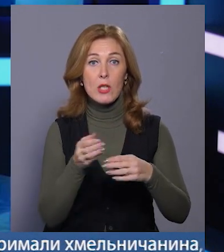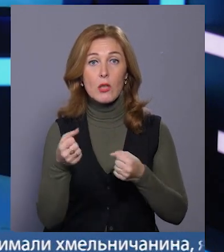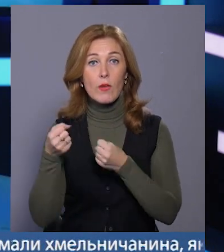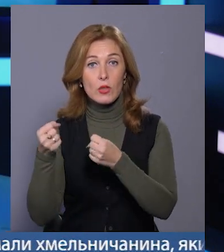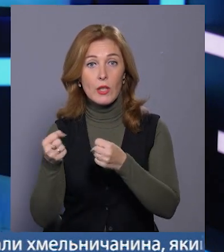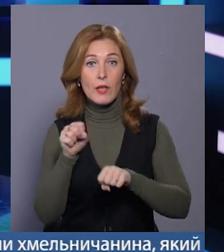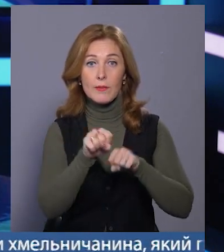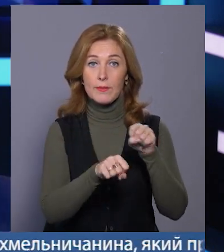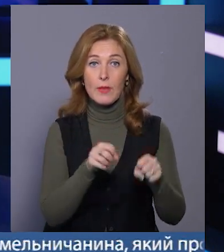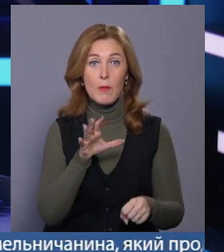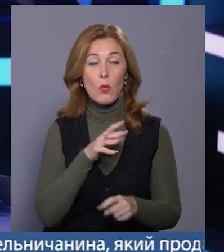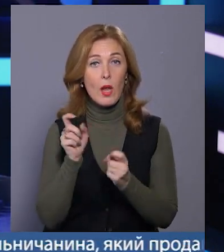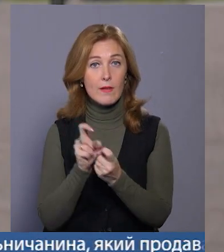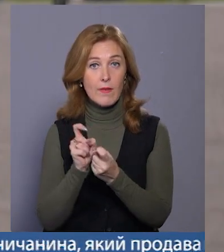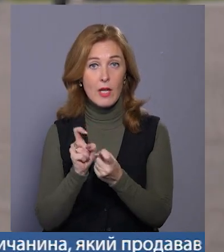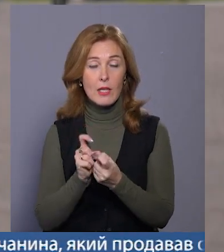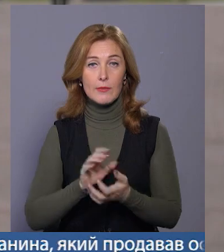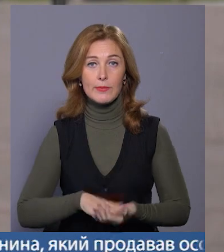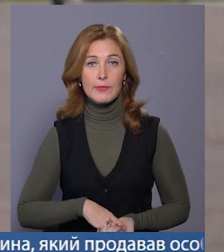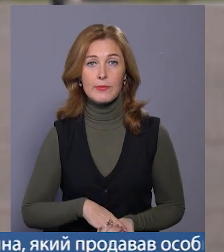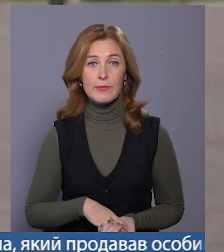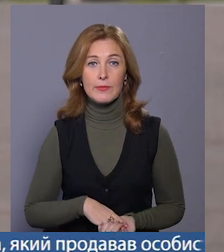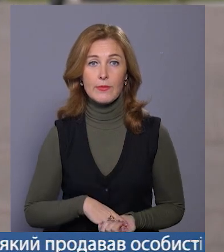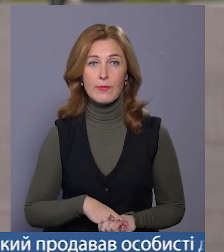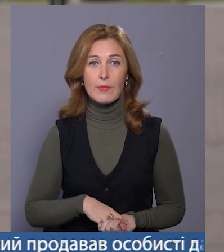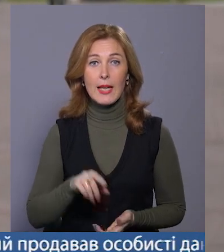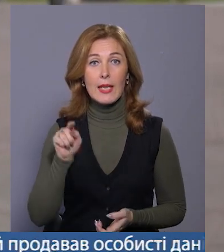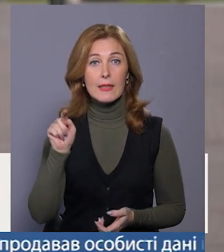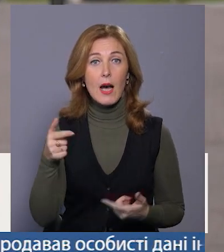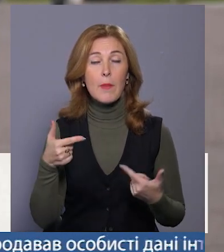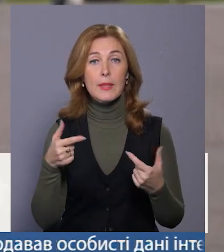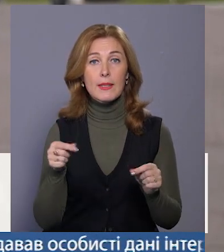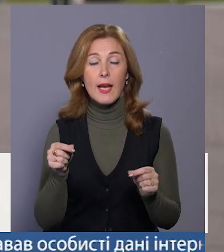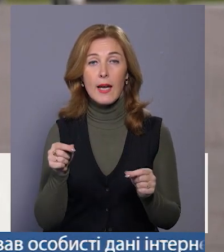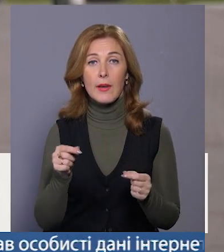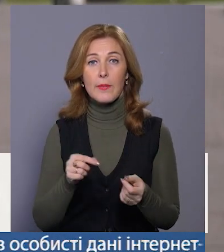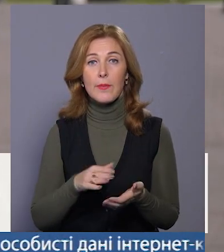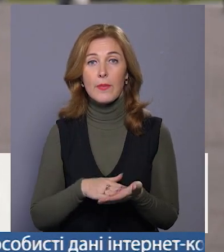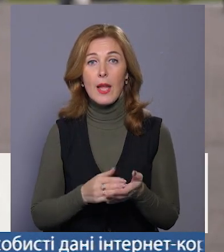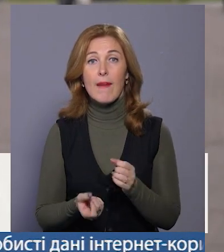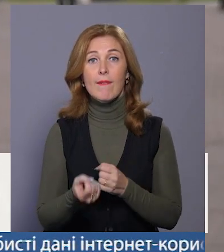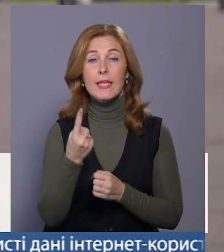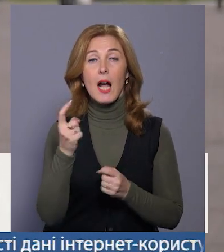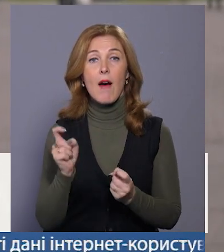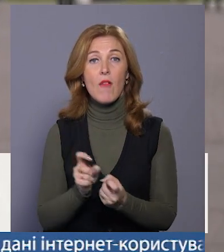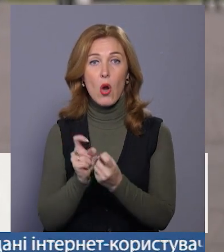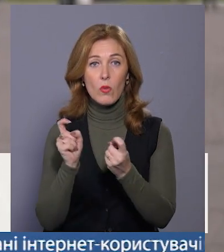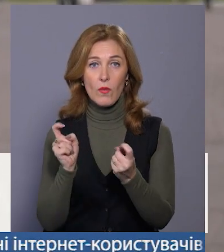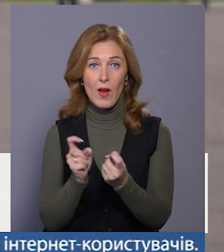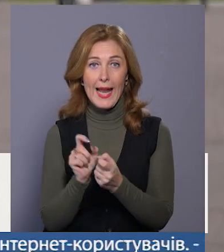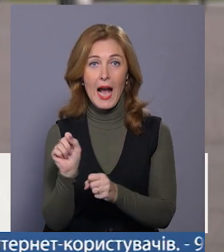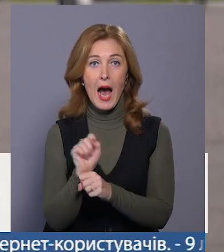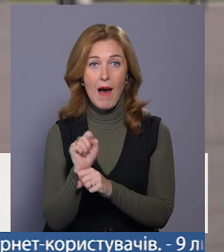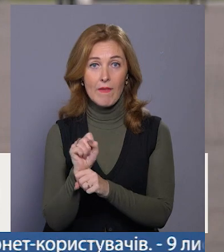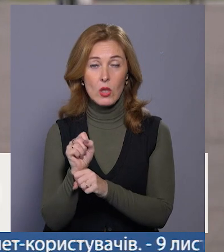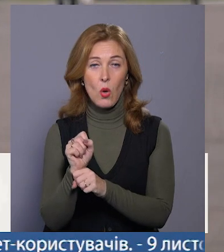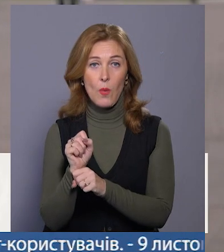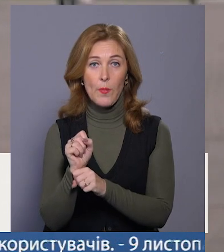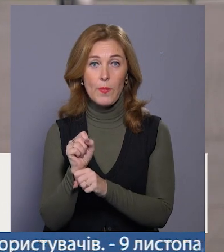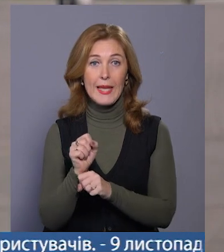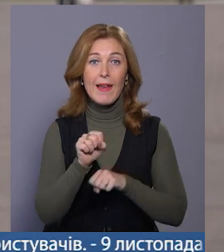автівок виникали конфлікти. Там, де безпосередньо виникав конфлікт автомобілістів